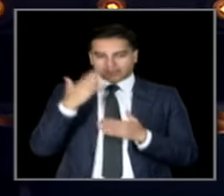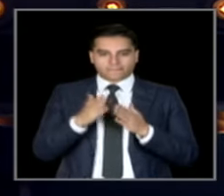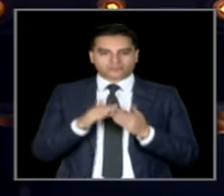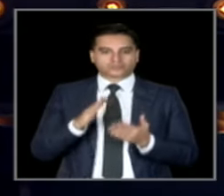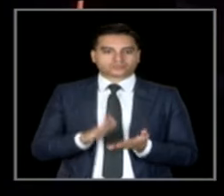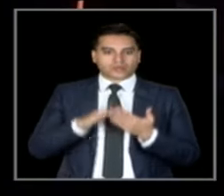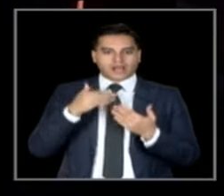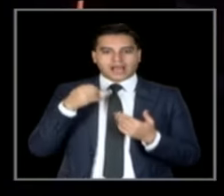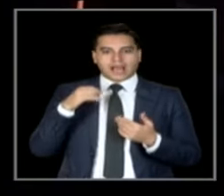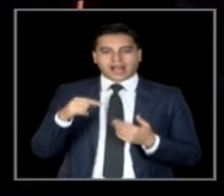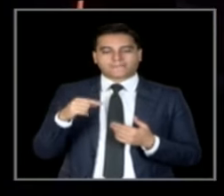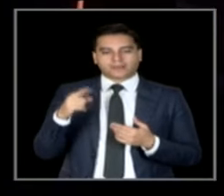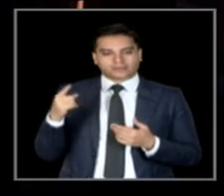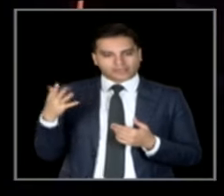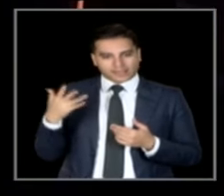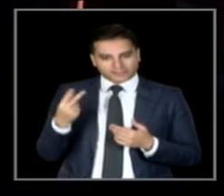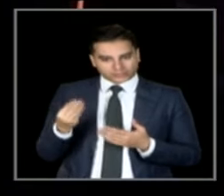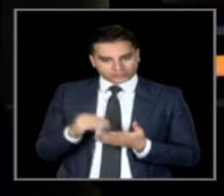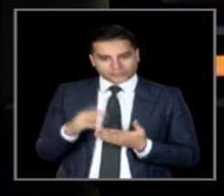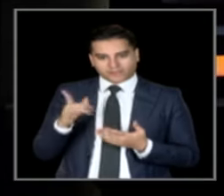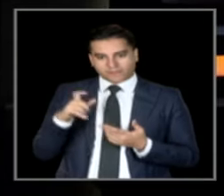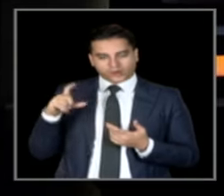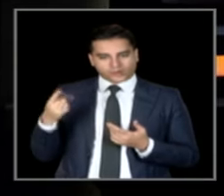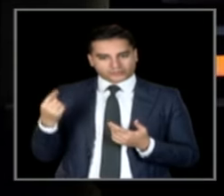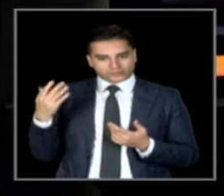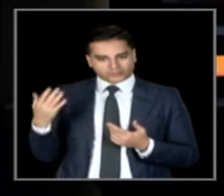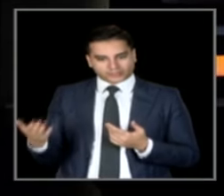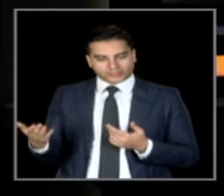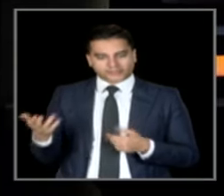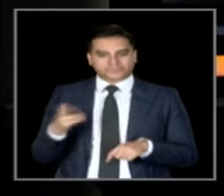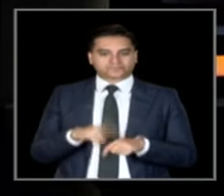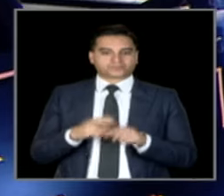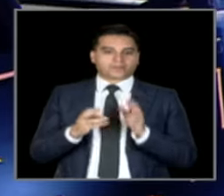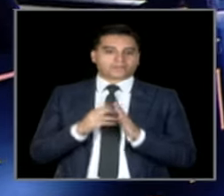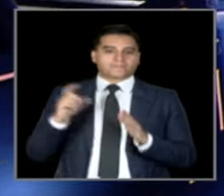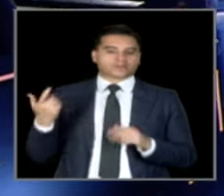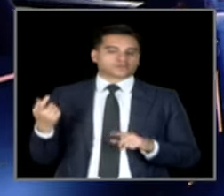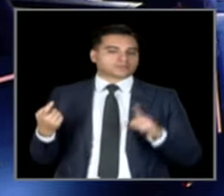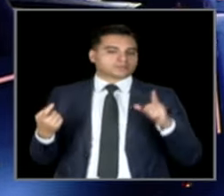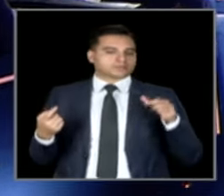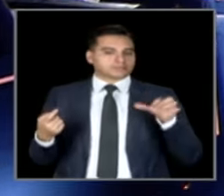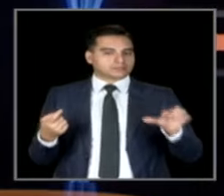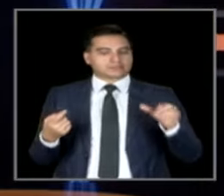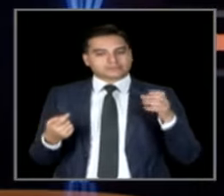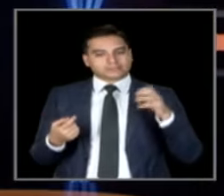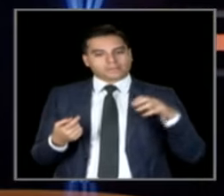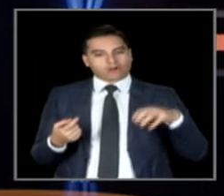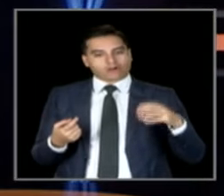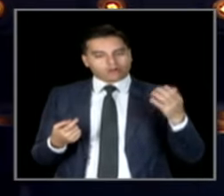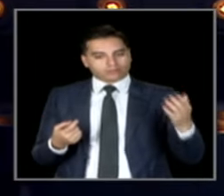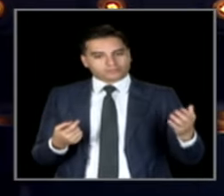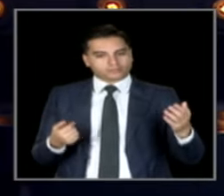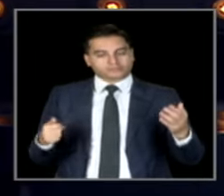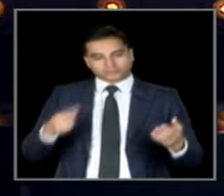مصر. أحمد أيمن 20 نقطة. 115 جامعة المنصورة، 90 جامعة